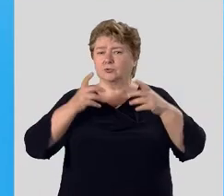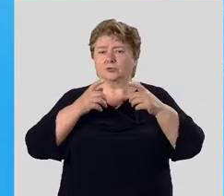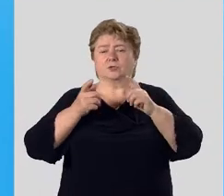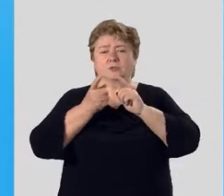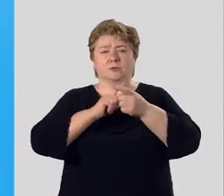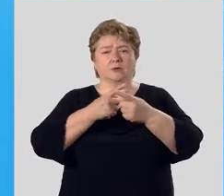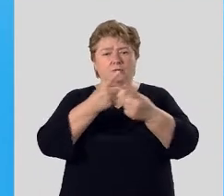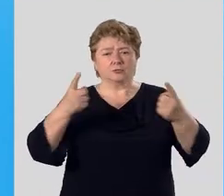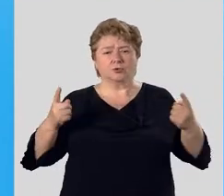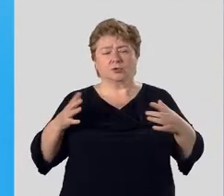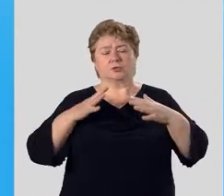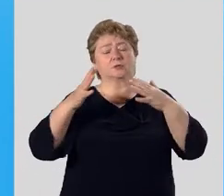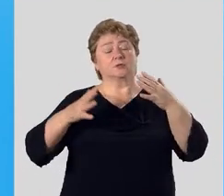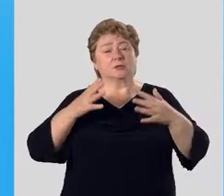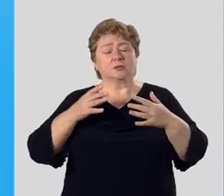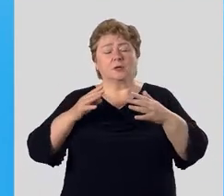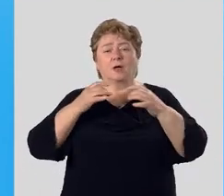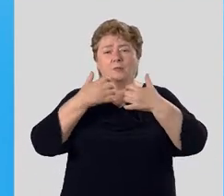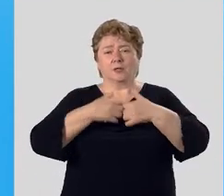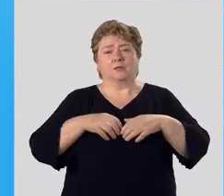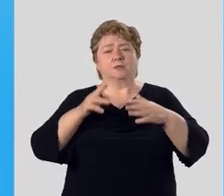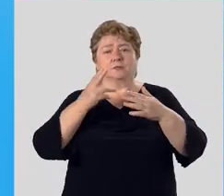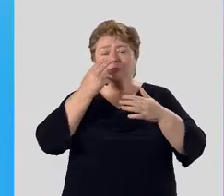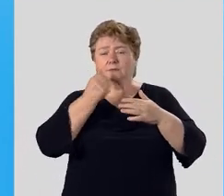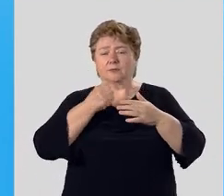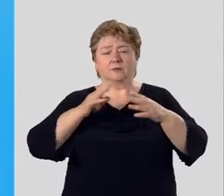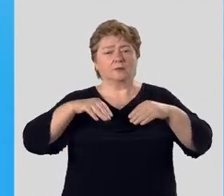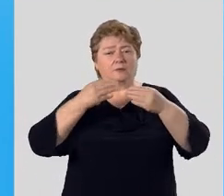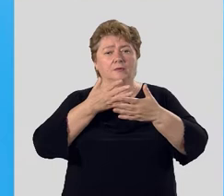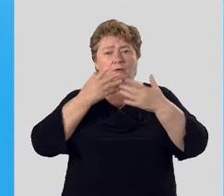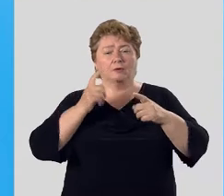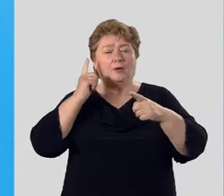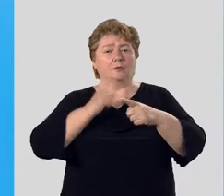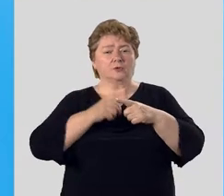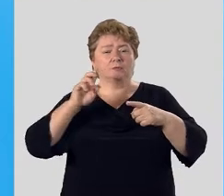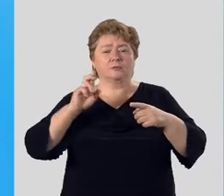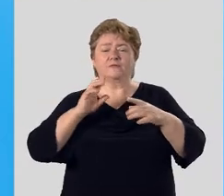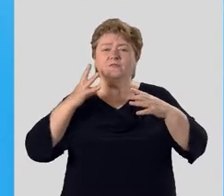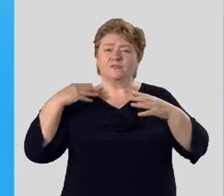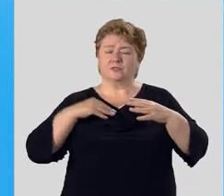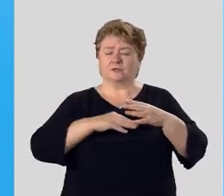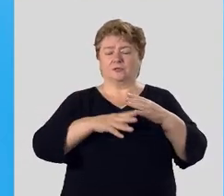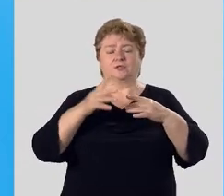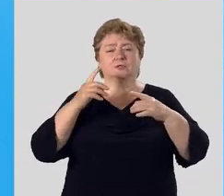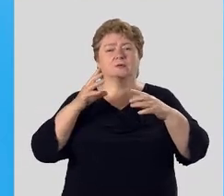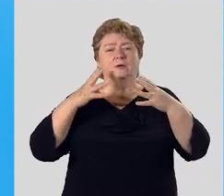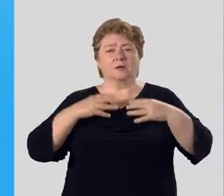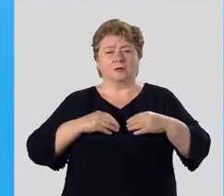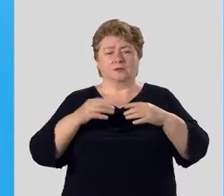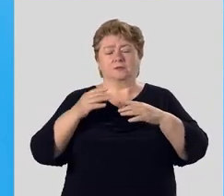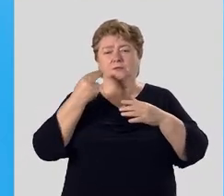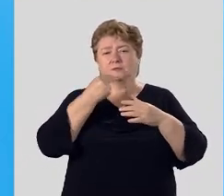изменениях окружающей среды механизмы приспособления не дают химическим и физиологическим свойствам